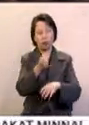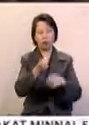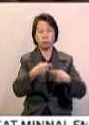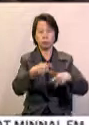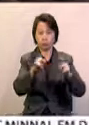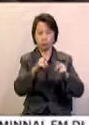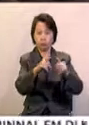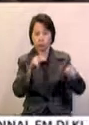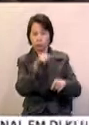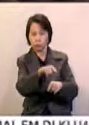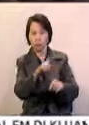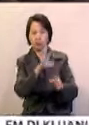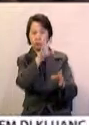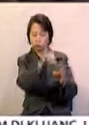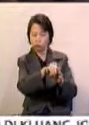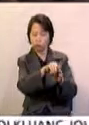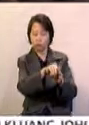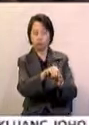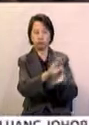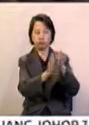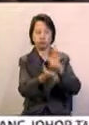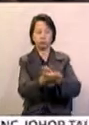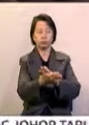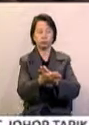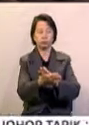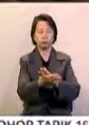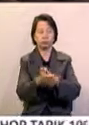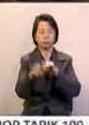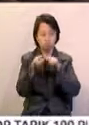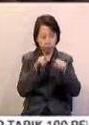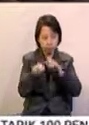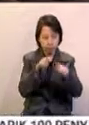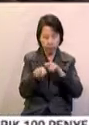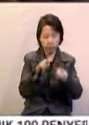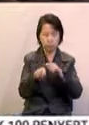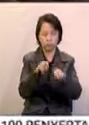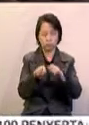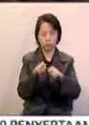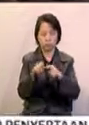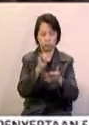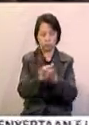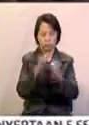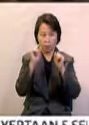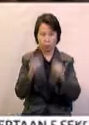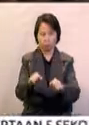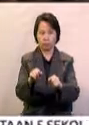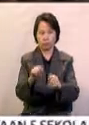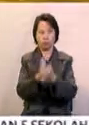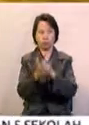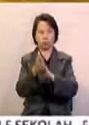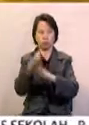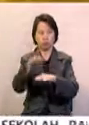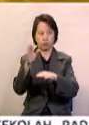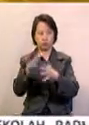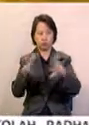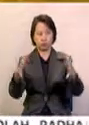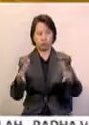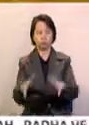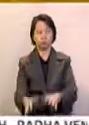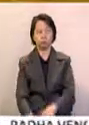ruang tersebut diisikan supaya persaingan itu akan menjadi lebih